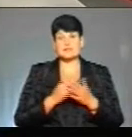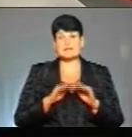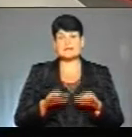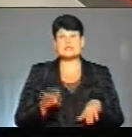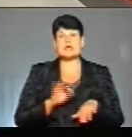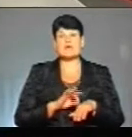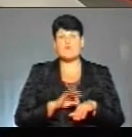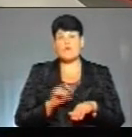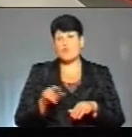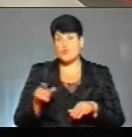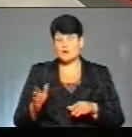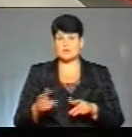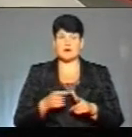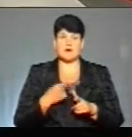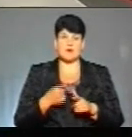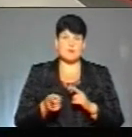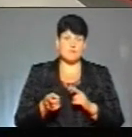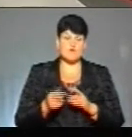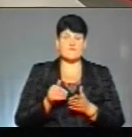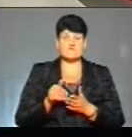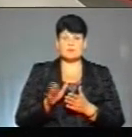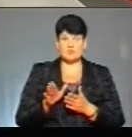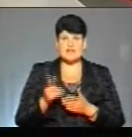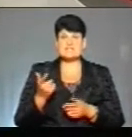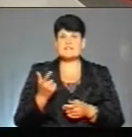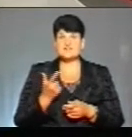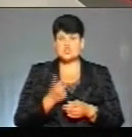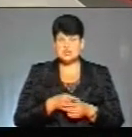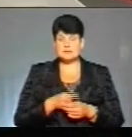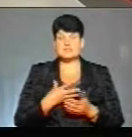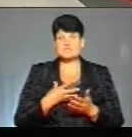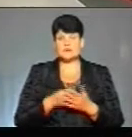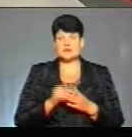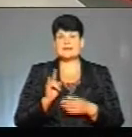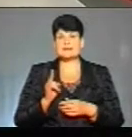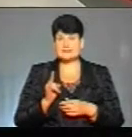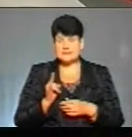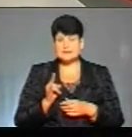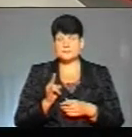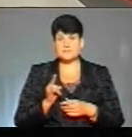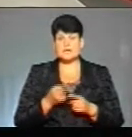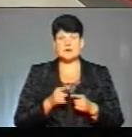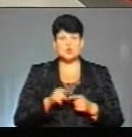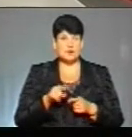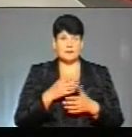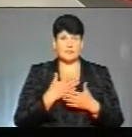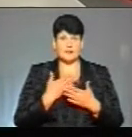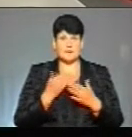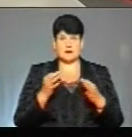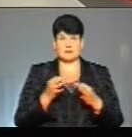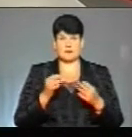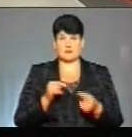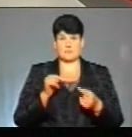діти хворі, або ті батьки, які саме відмовляються від щеплень своєї дитини, так, але для цього немає